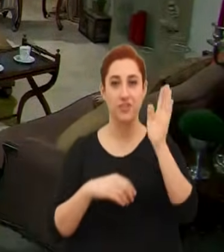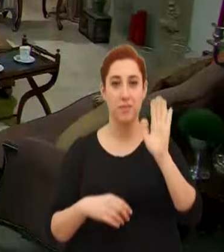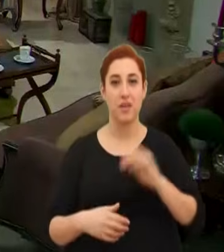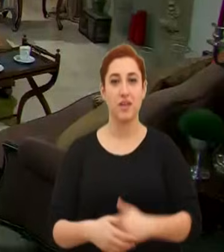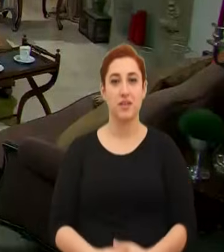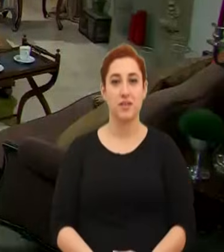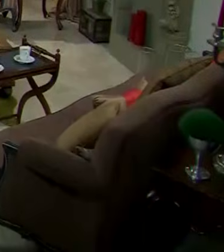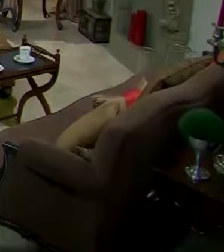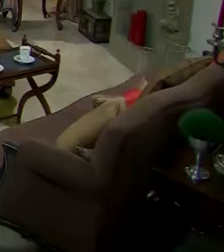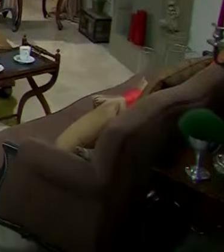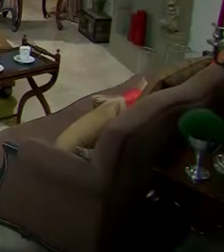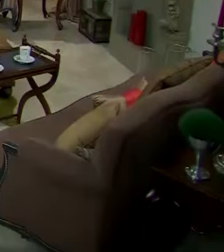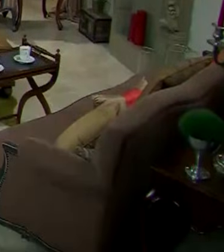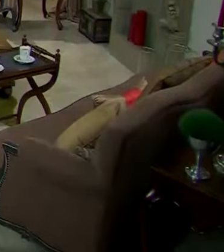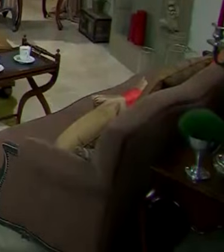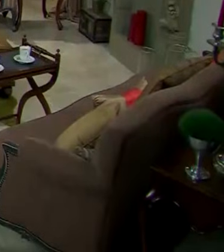akşamlar.